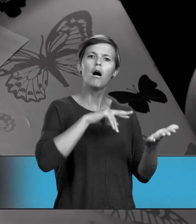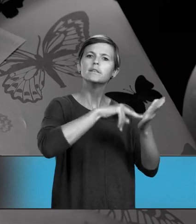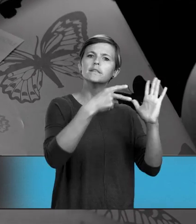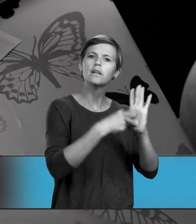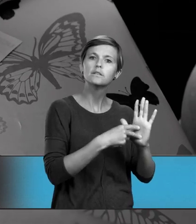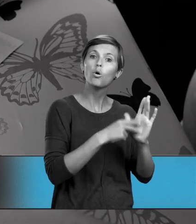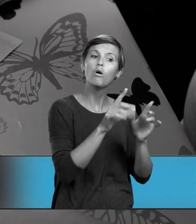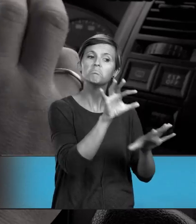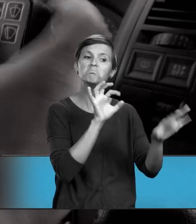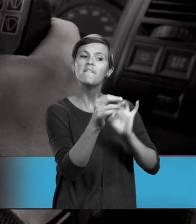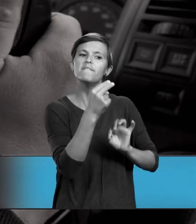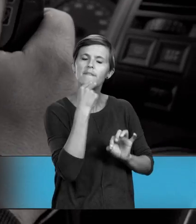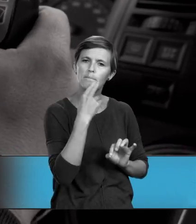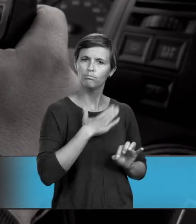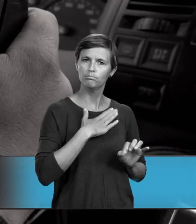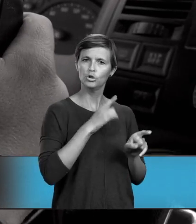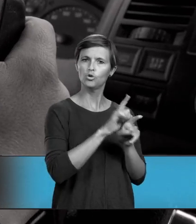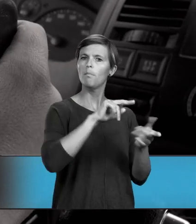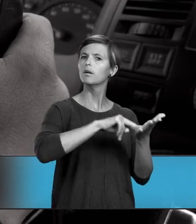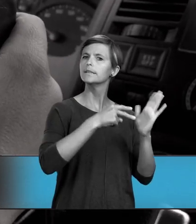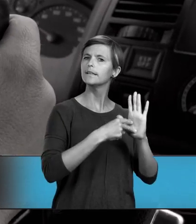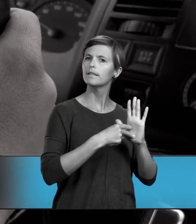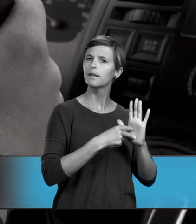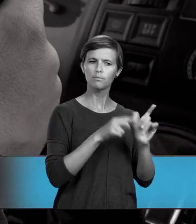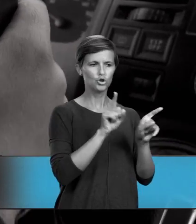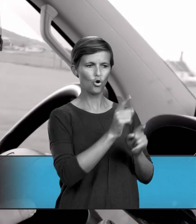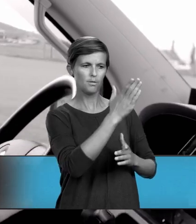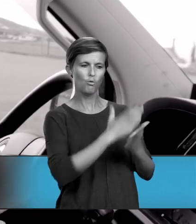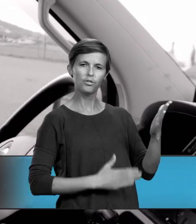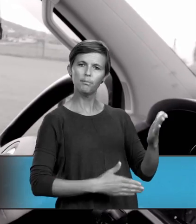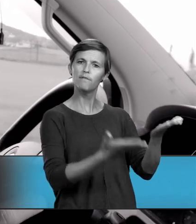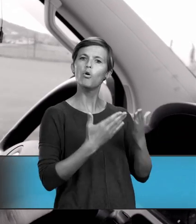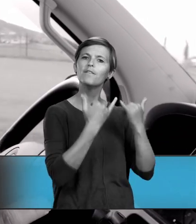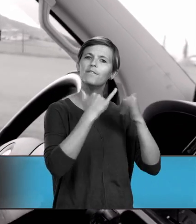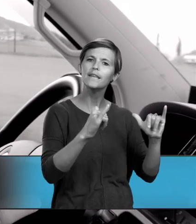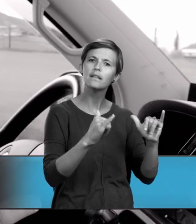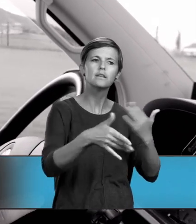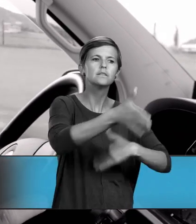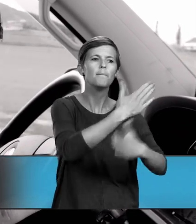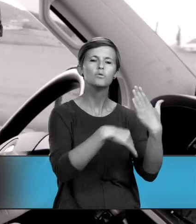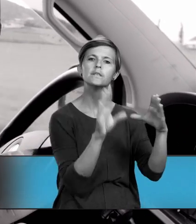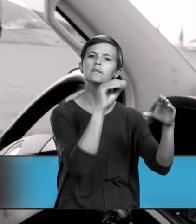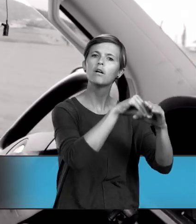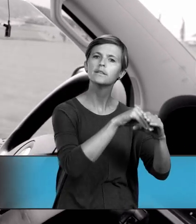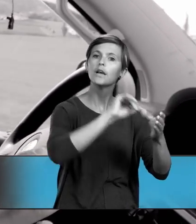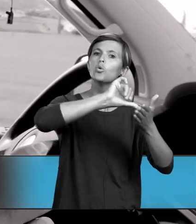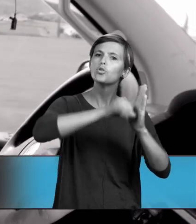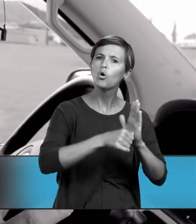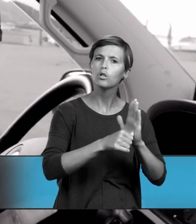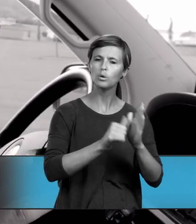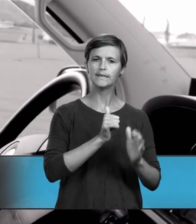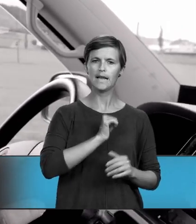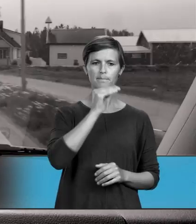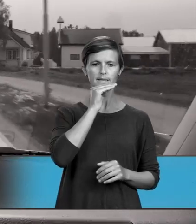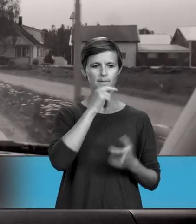Du bestemmer når, hvor og hva du vil ha assistanse til, og ikke minst hvem du vil ha som assistenter. På denne måten oppnår